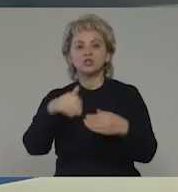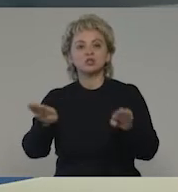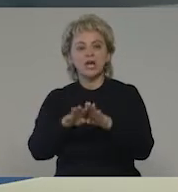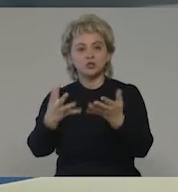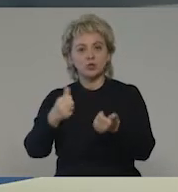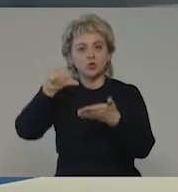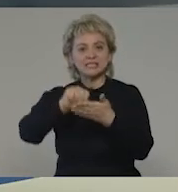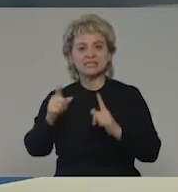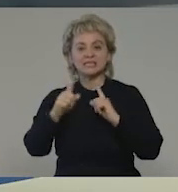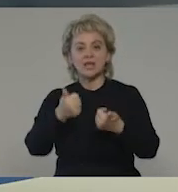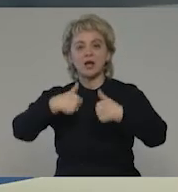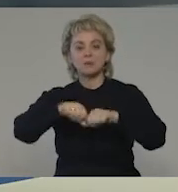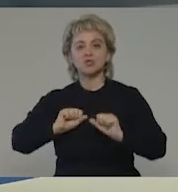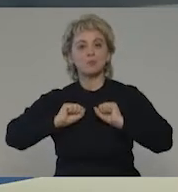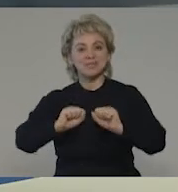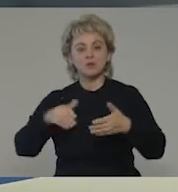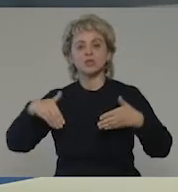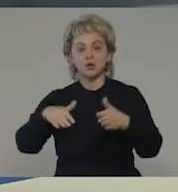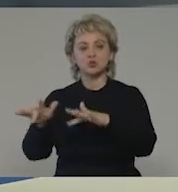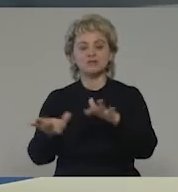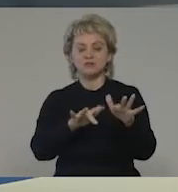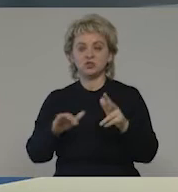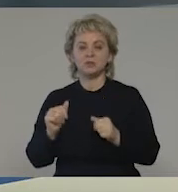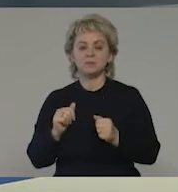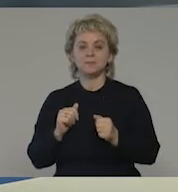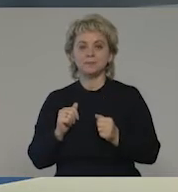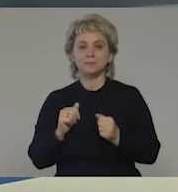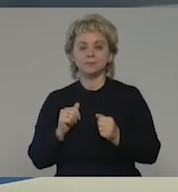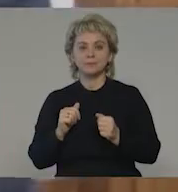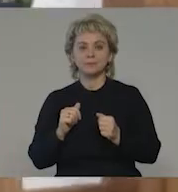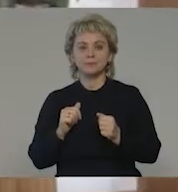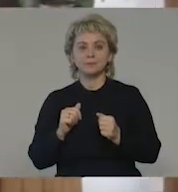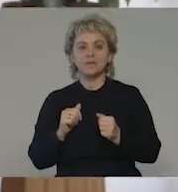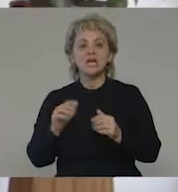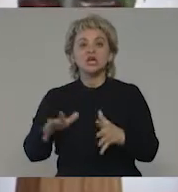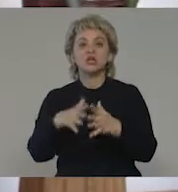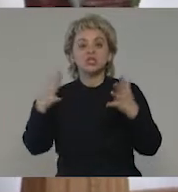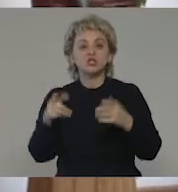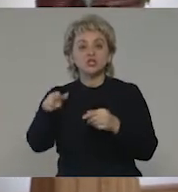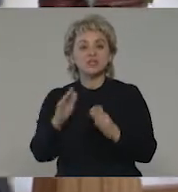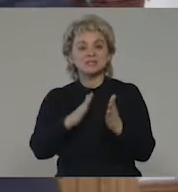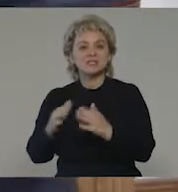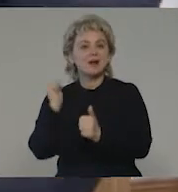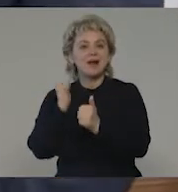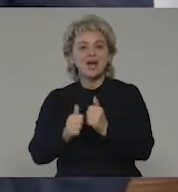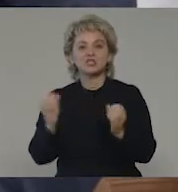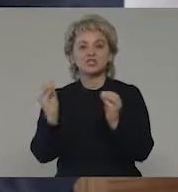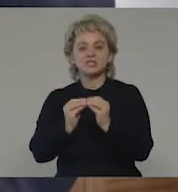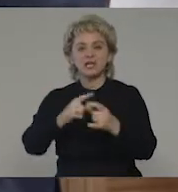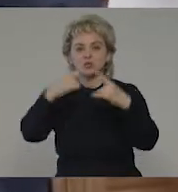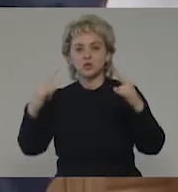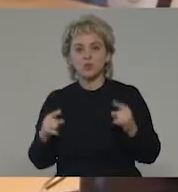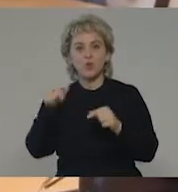принял участие в заседании комиссии по безопасности дорожного движения. В критическом состоянии сейчас каждый 10-й мост